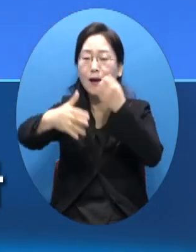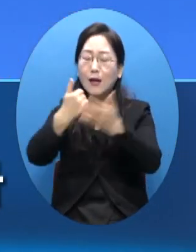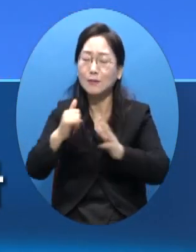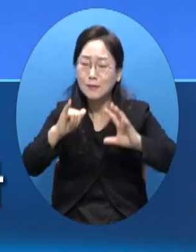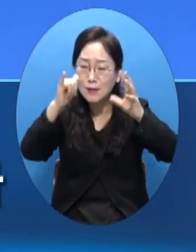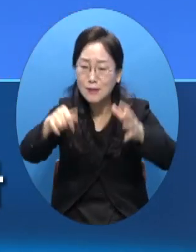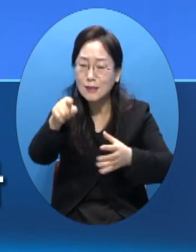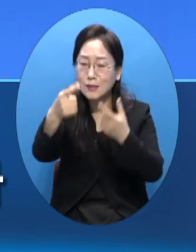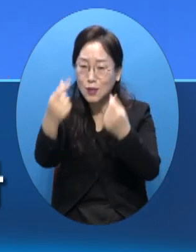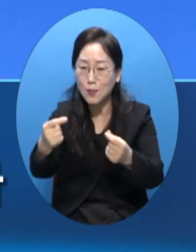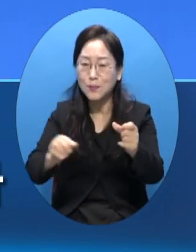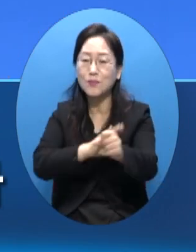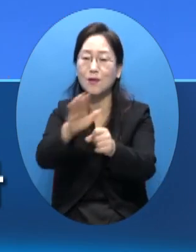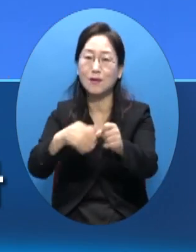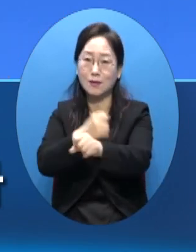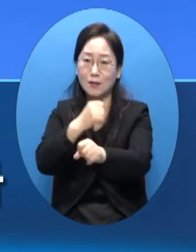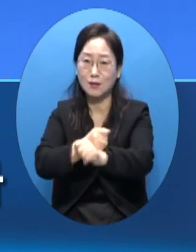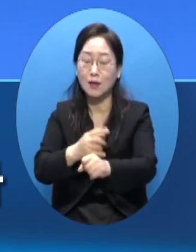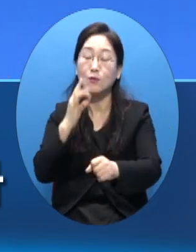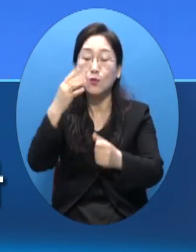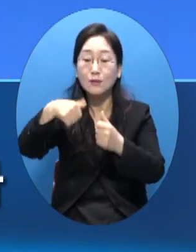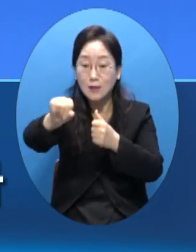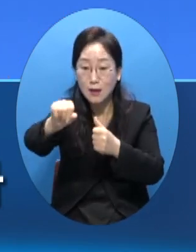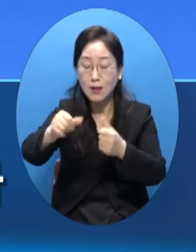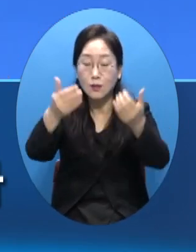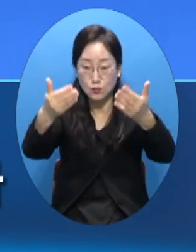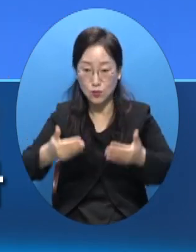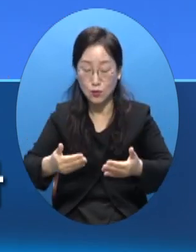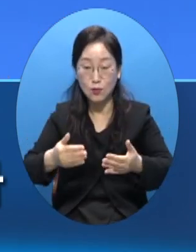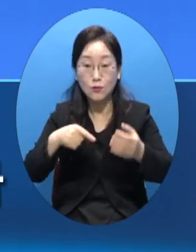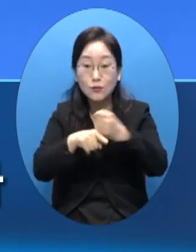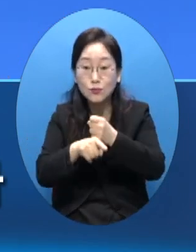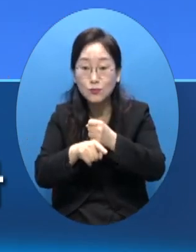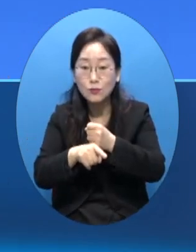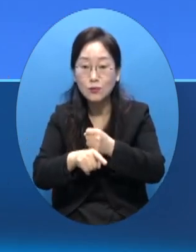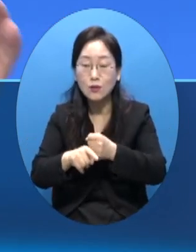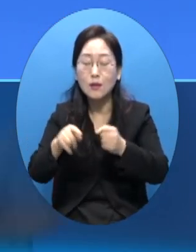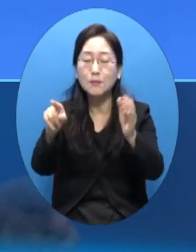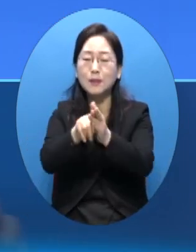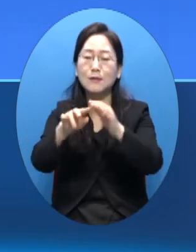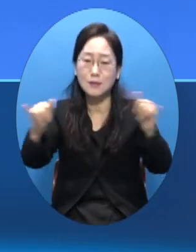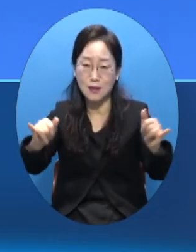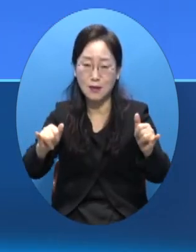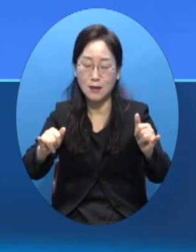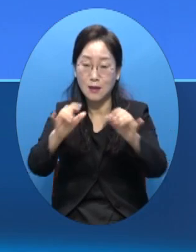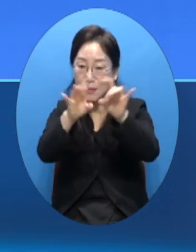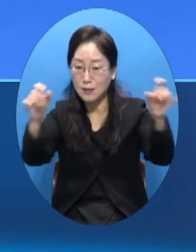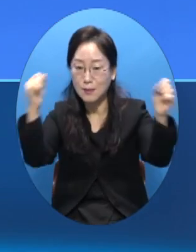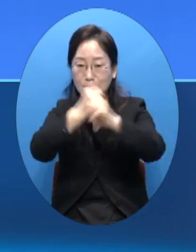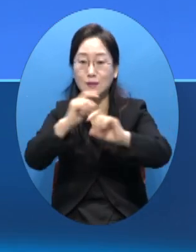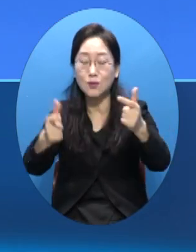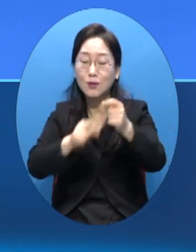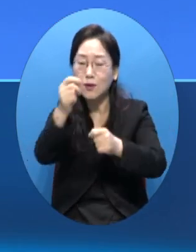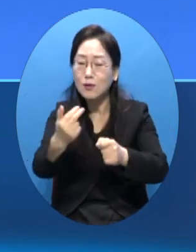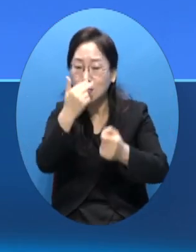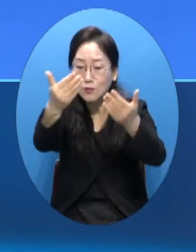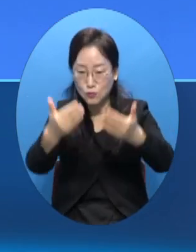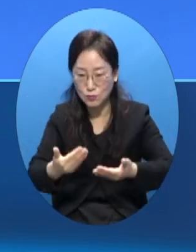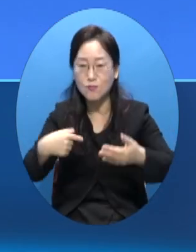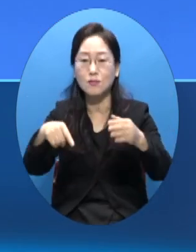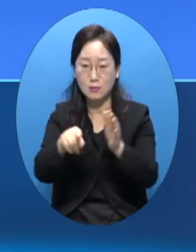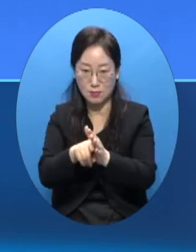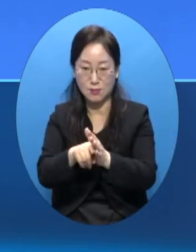세상을 이처럼 사랑하사 독생자를 주셨으니이는 그를 믿는 자마다 멸망하지 않고 영생을 얻게 하려